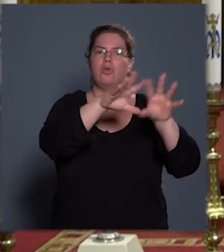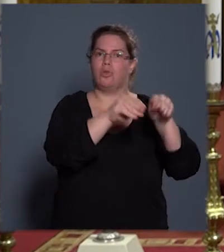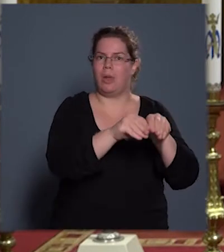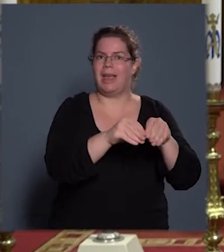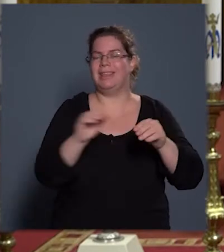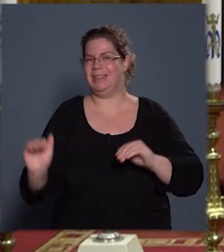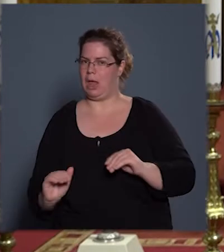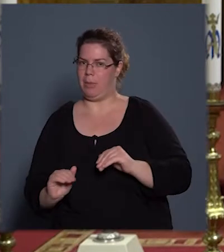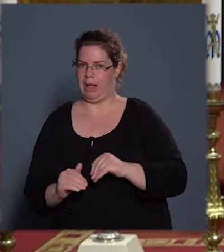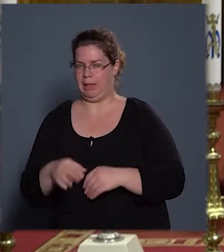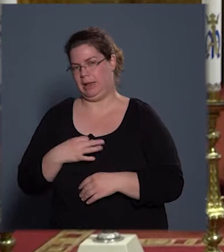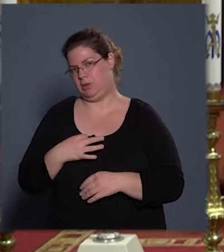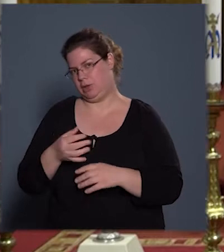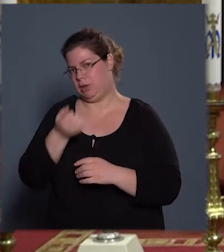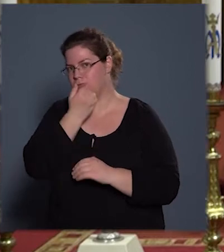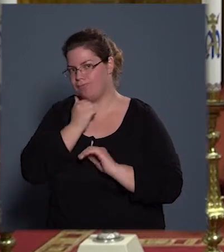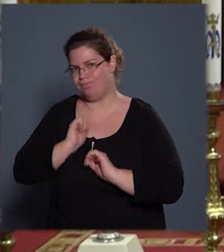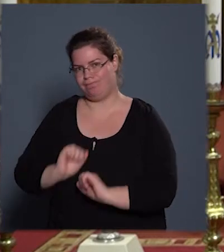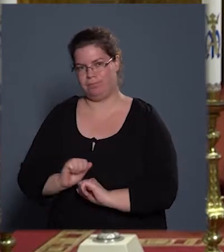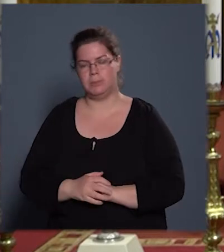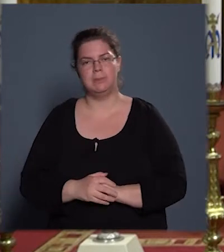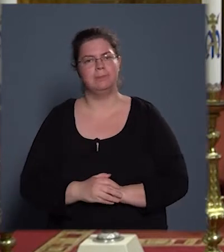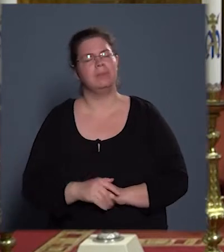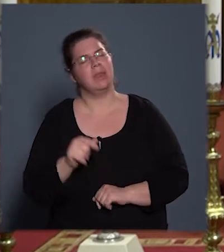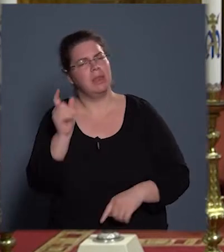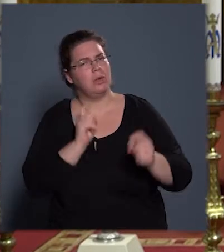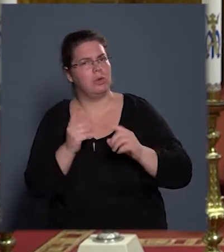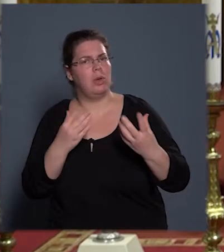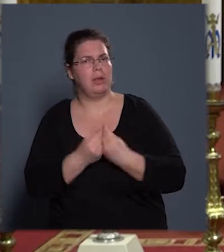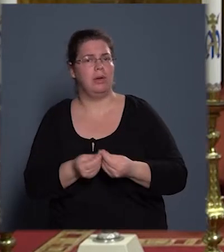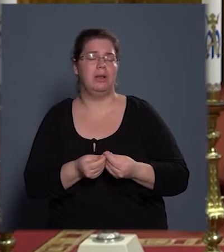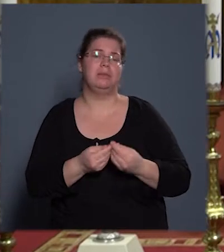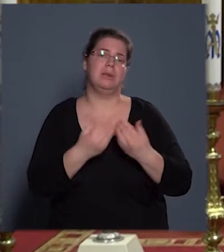gyermekeink egészségét is megóvjuk. Ezen gondolatokkal kívánok